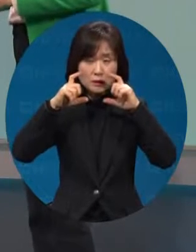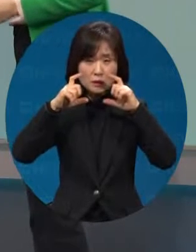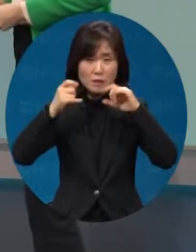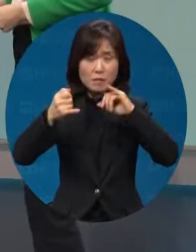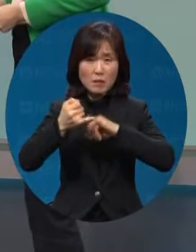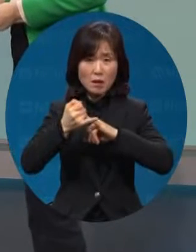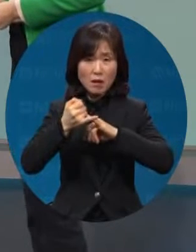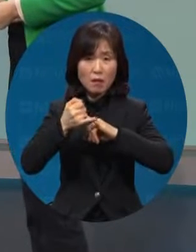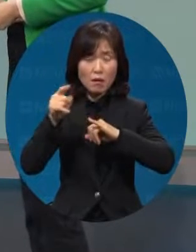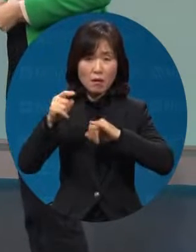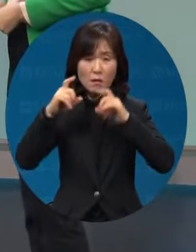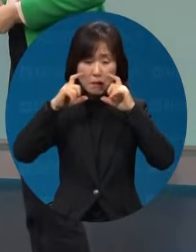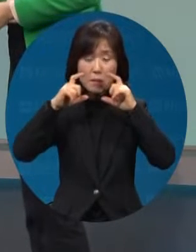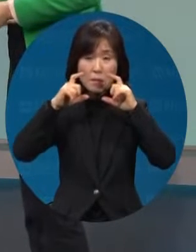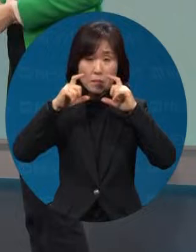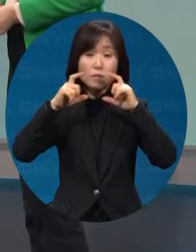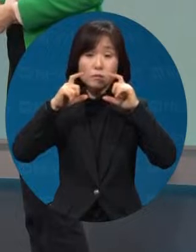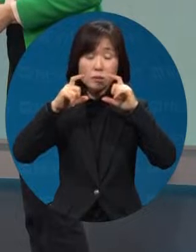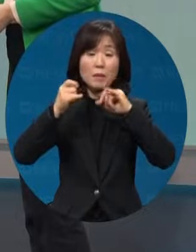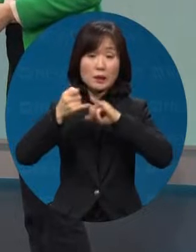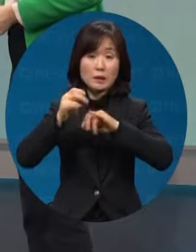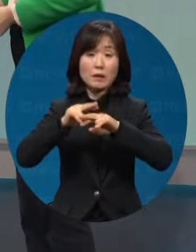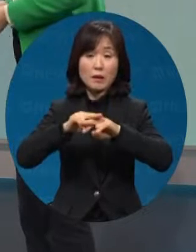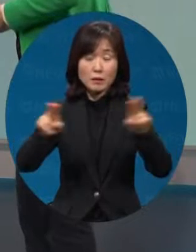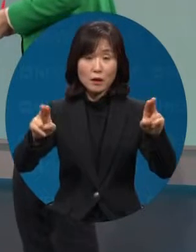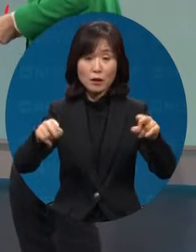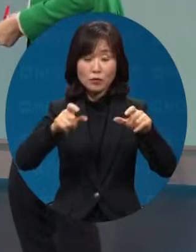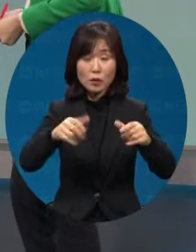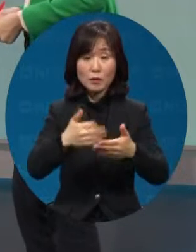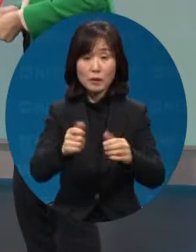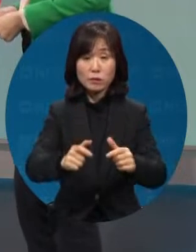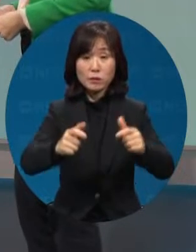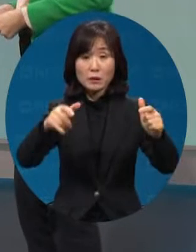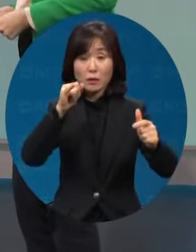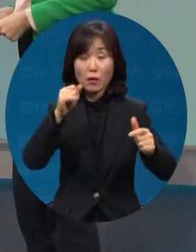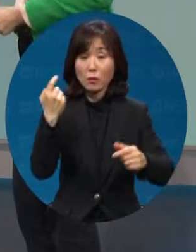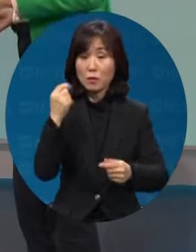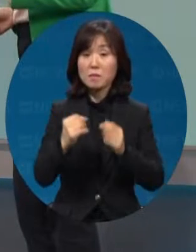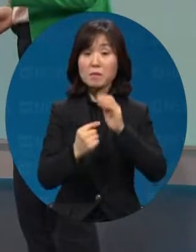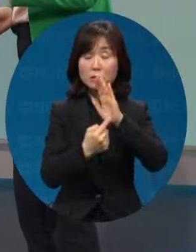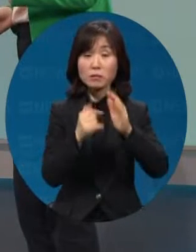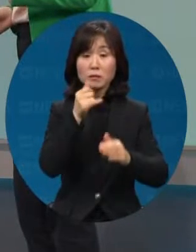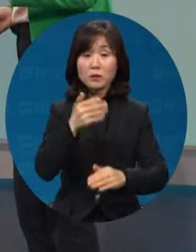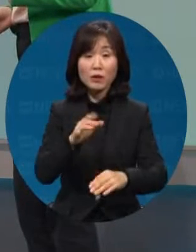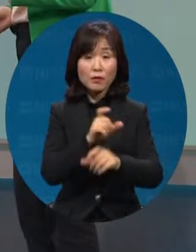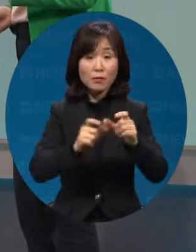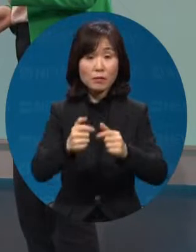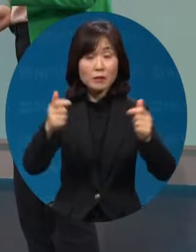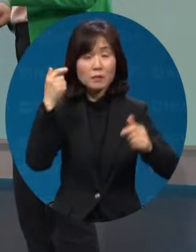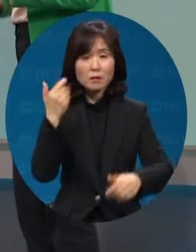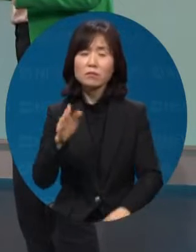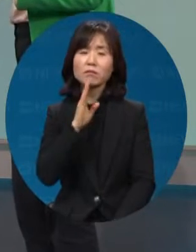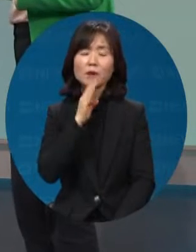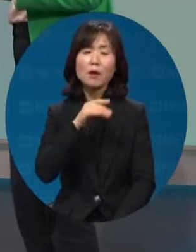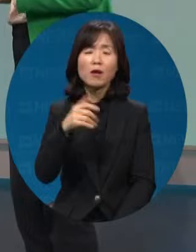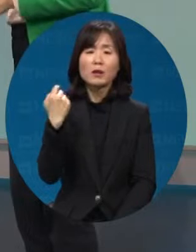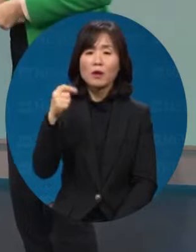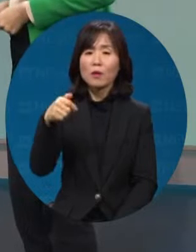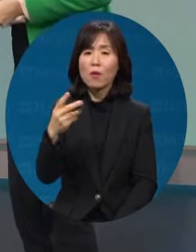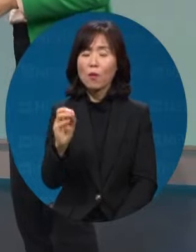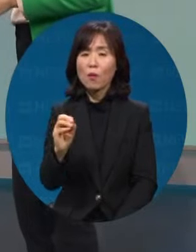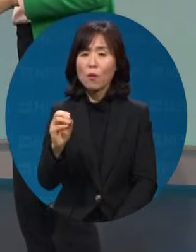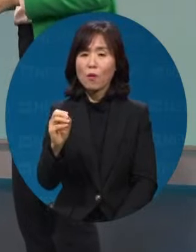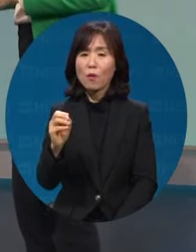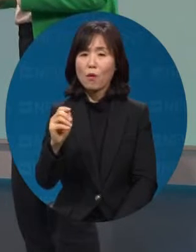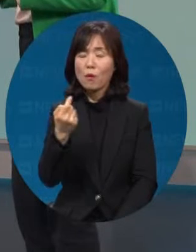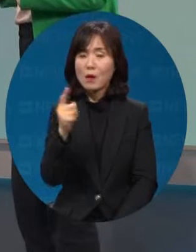조치를 해제하는 주들이 늘어나고 있다. 어제도 전해드린 소식이긴 한데 더 늘어나고 있다고요. 그렇습니다. 어제 공화당이 집권하는